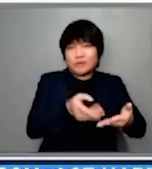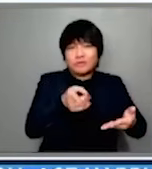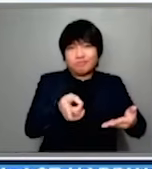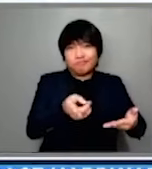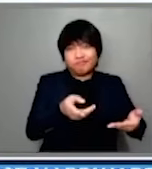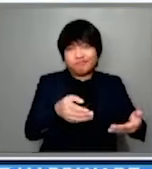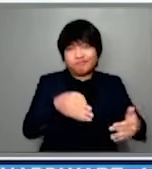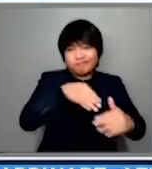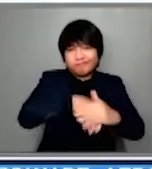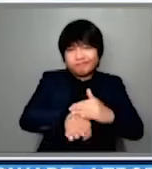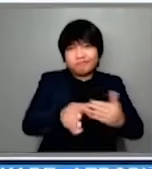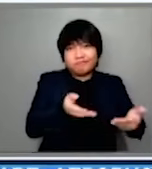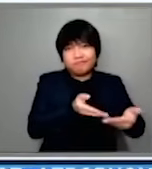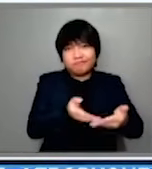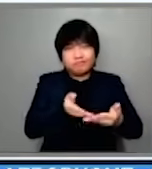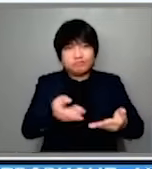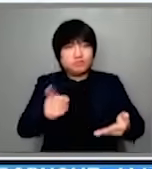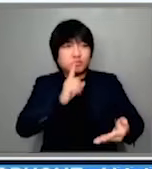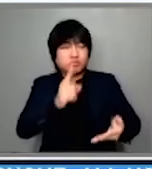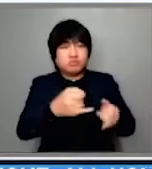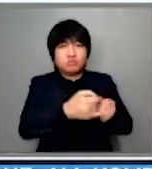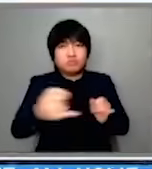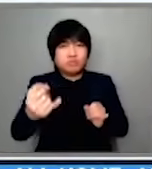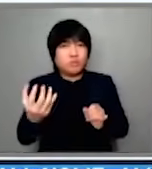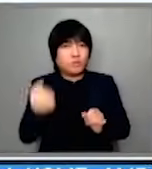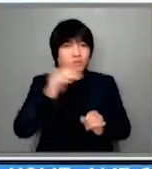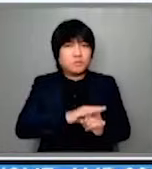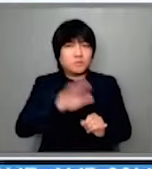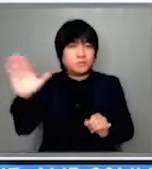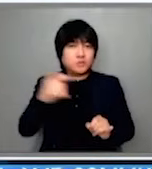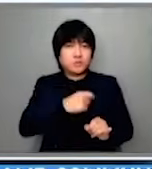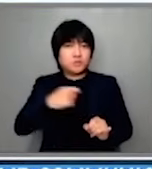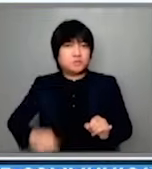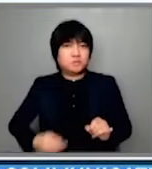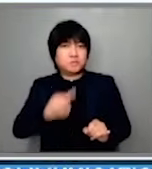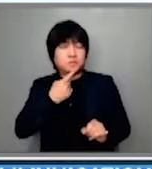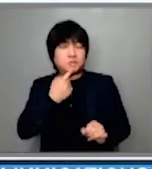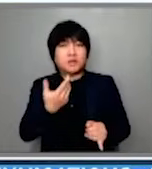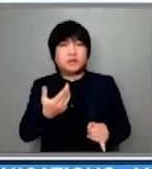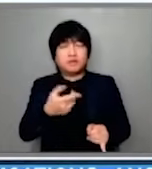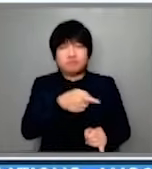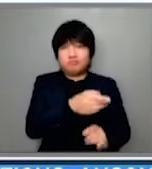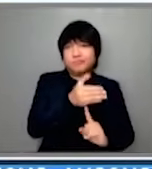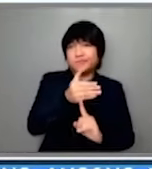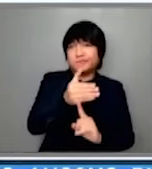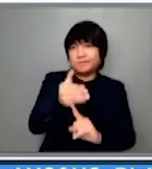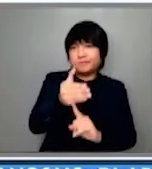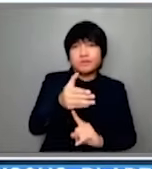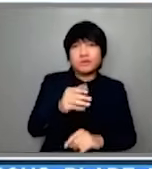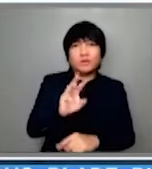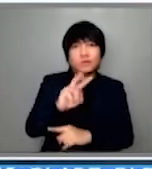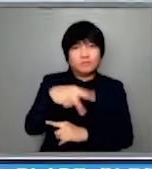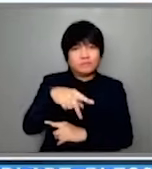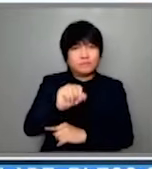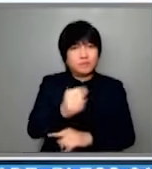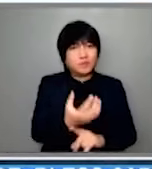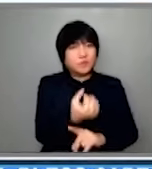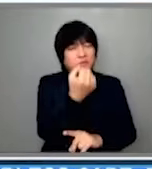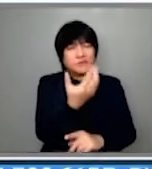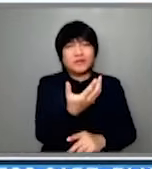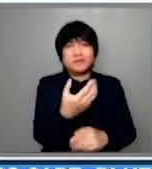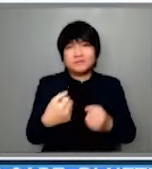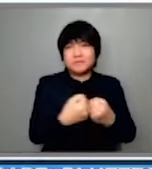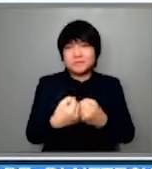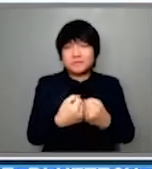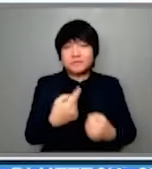ang paghahain din nila ng protesta laban sa bansa kaugnay sa mga nangyaring insidente sa West Philippine Sea. Sabi ni Chinese Ambassador to the